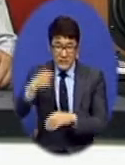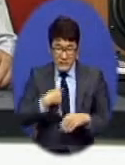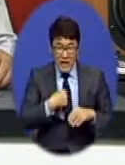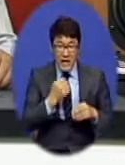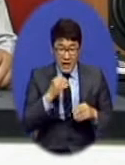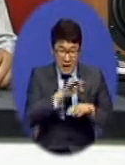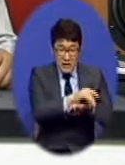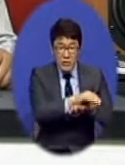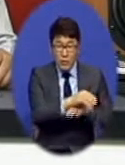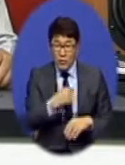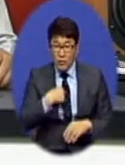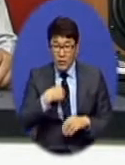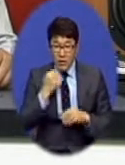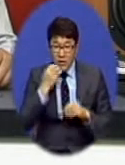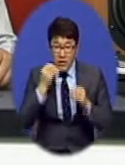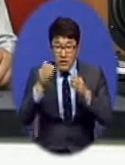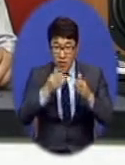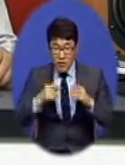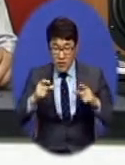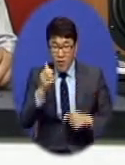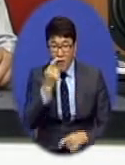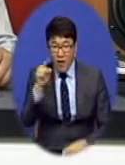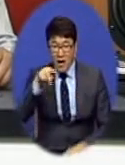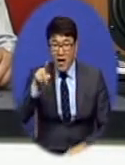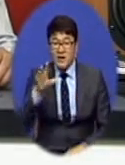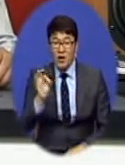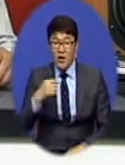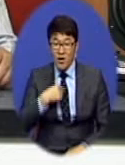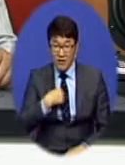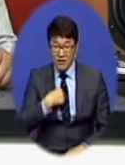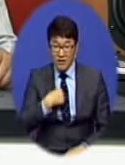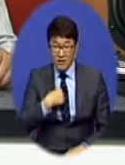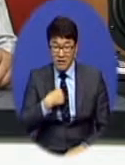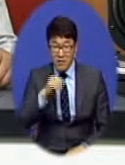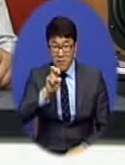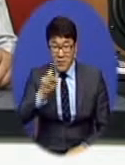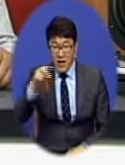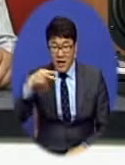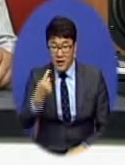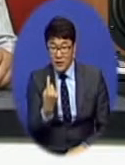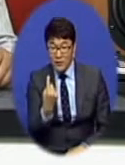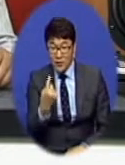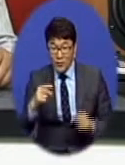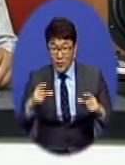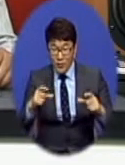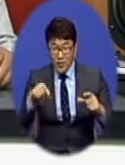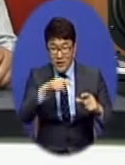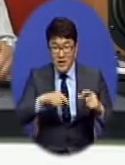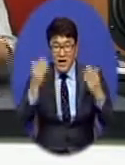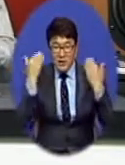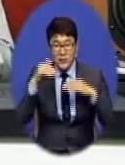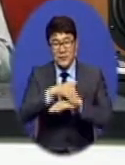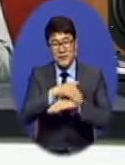아세요? 화성, 알죠. 화성이 저희 고향이에요. 옆에, 예, 경기도 화성군 예. 마도라는 곳에서 저기 학교를 다녔습니다.